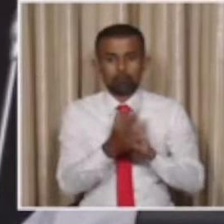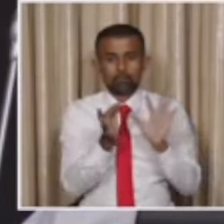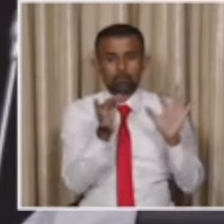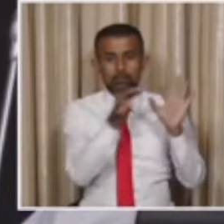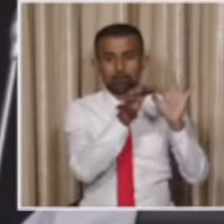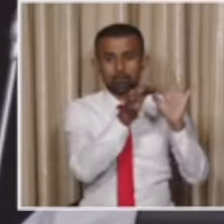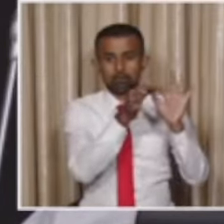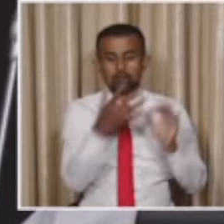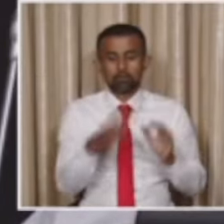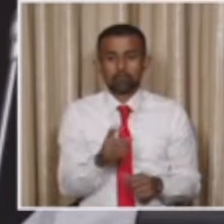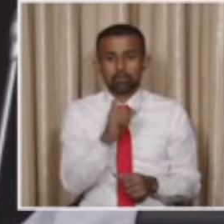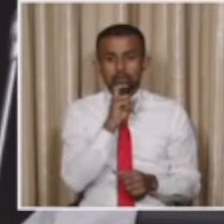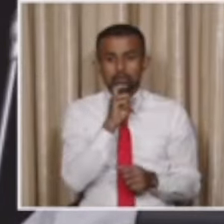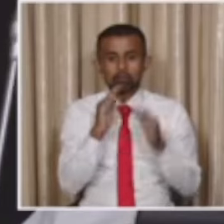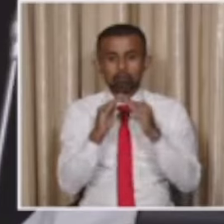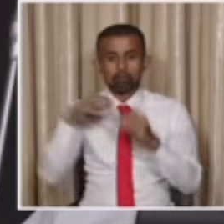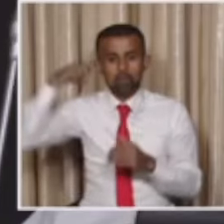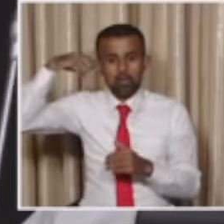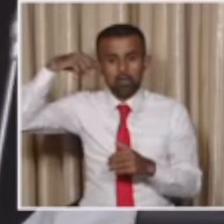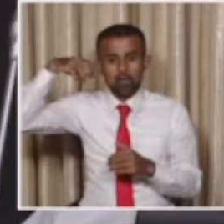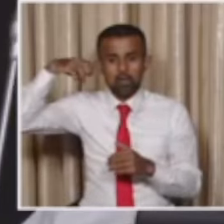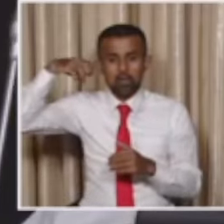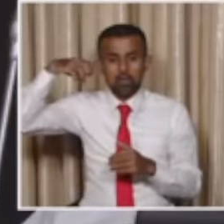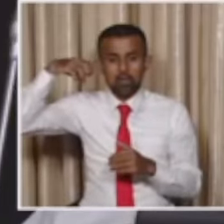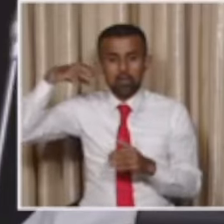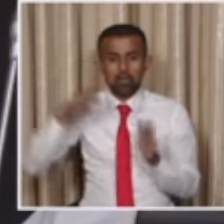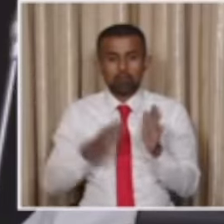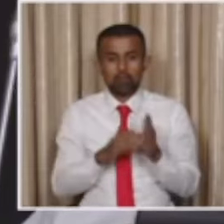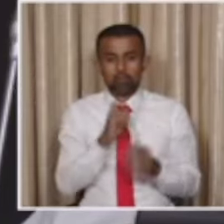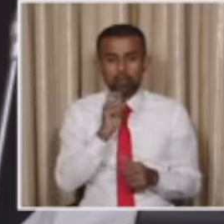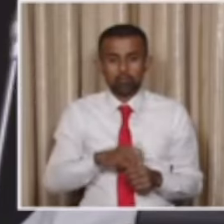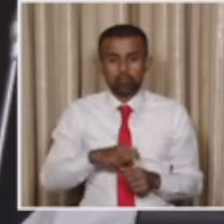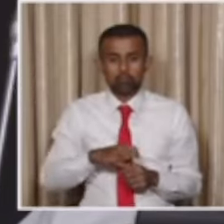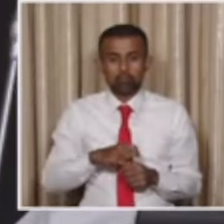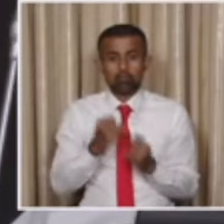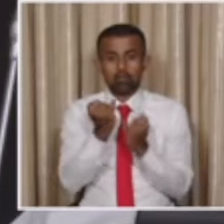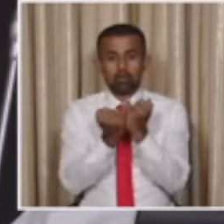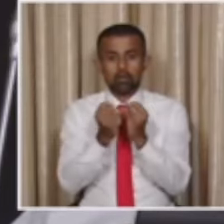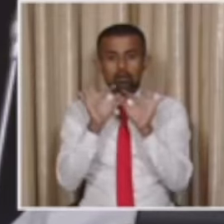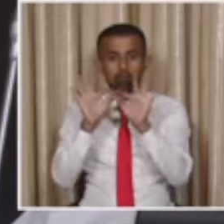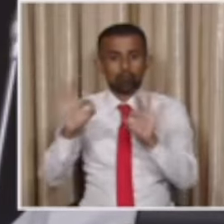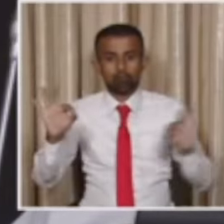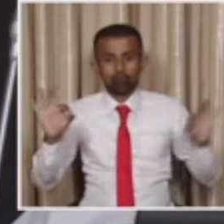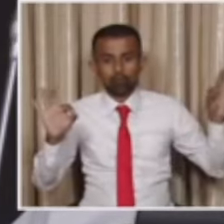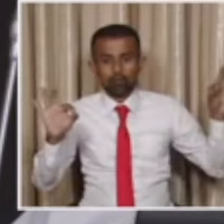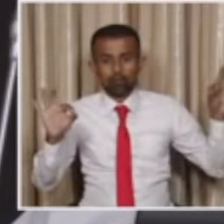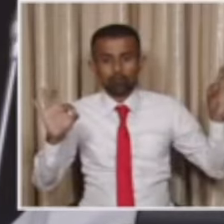කරලා අධිකරණයට දීපු ලයිට් වලින් මහේස්ත්‍රාත්වරයාගේ බංගලාවට ලයිට් අරන්.